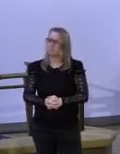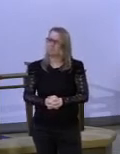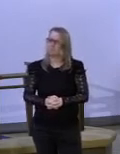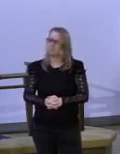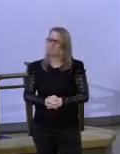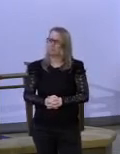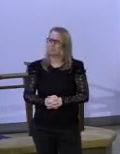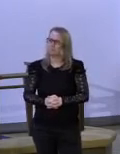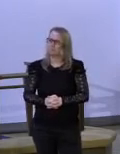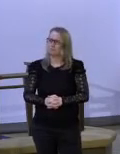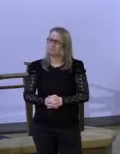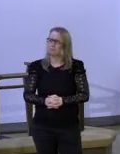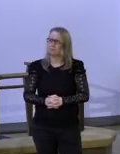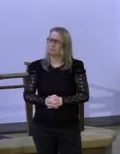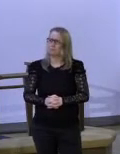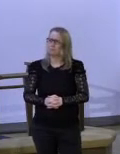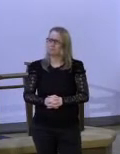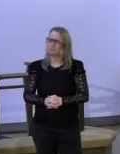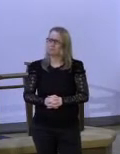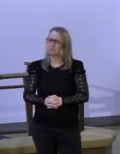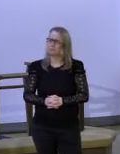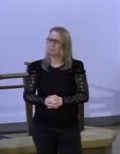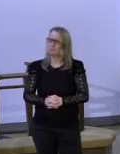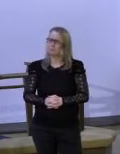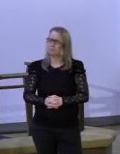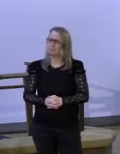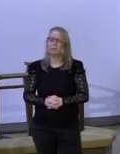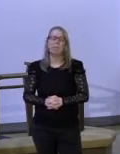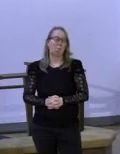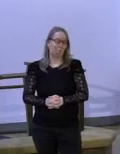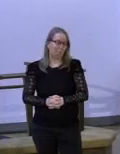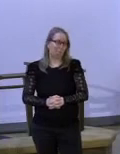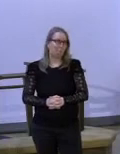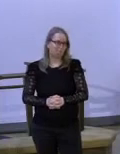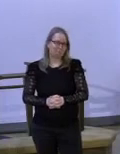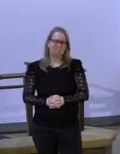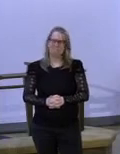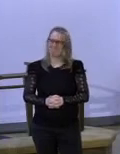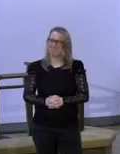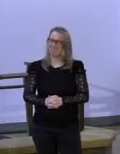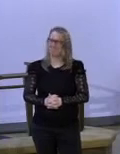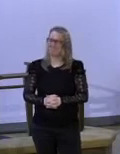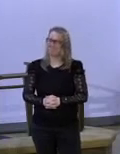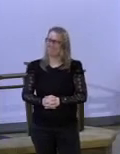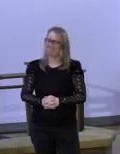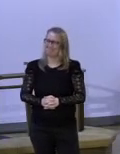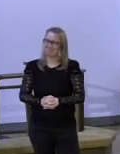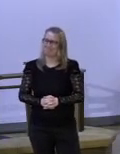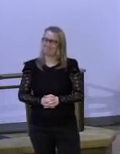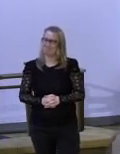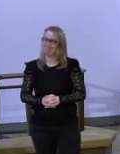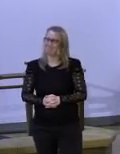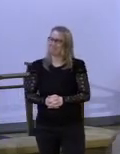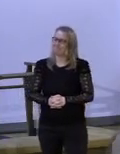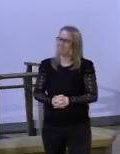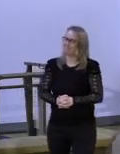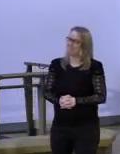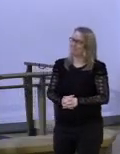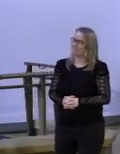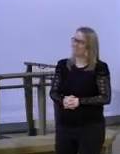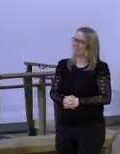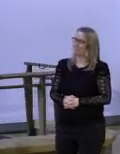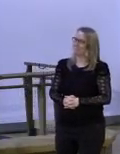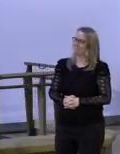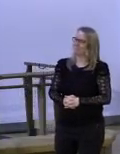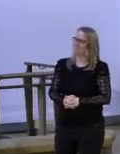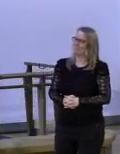dyr, og der er fisk. Jeg kan faktisk godt lide at spise fisk. Men jeg tænker faktisk også på noget andet. Jeg ved ikke,